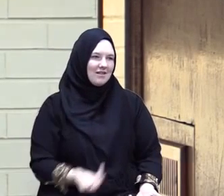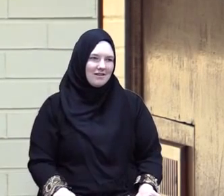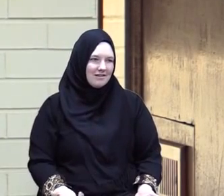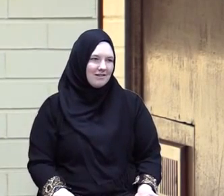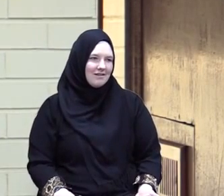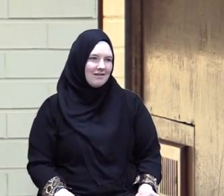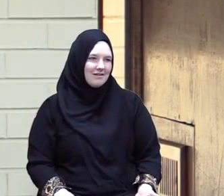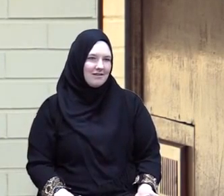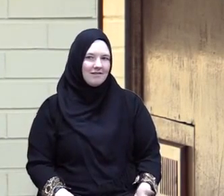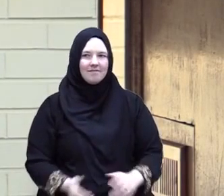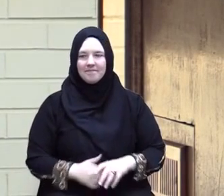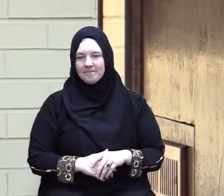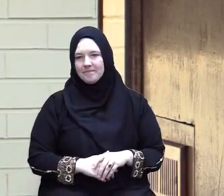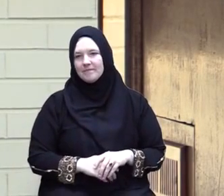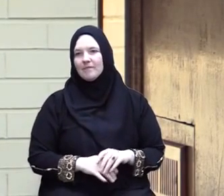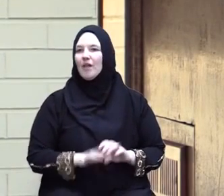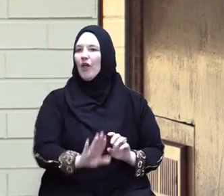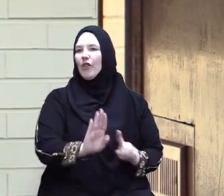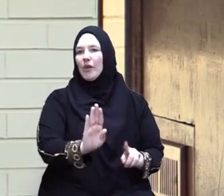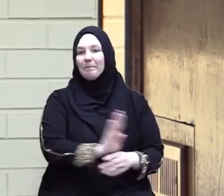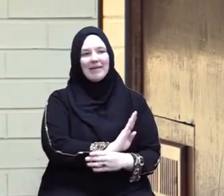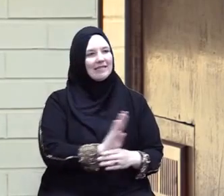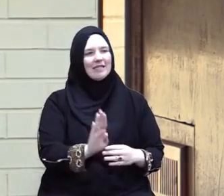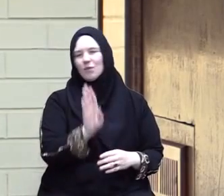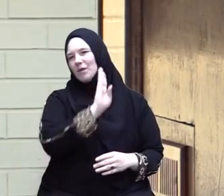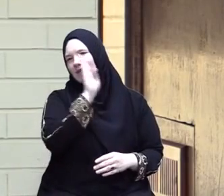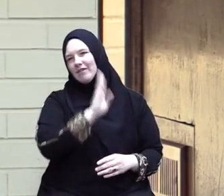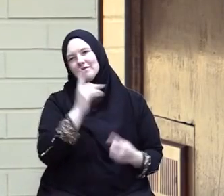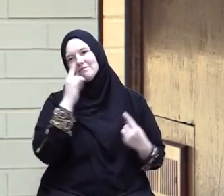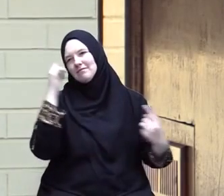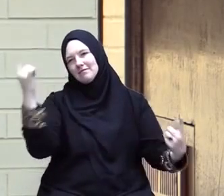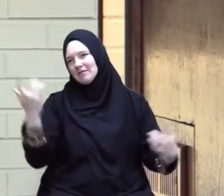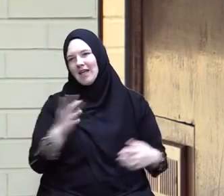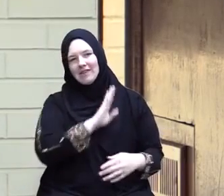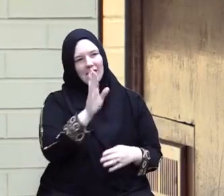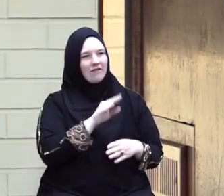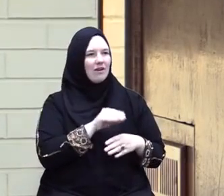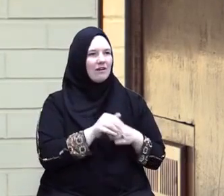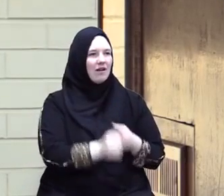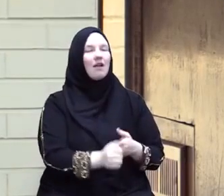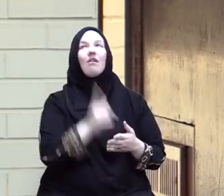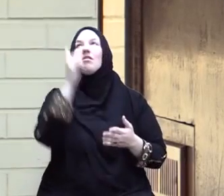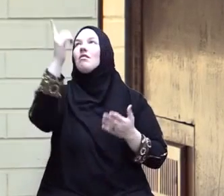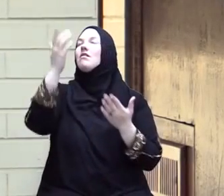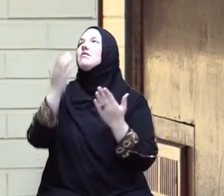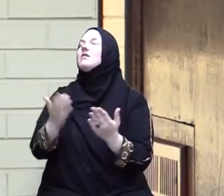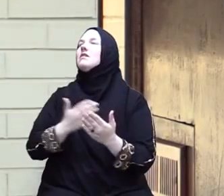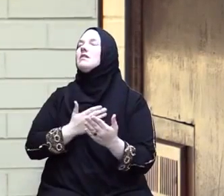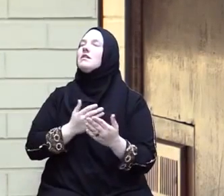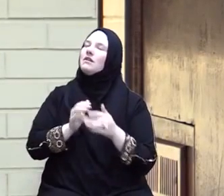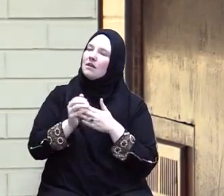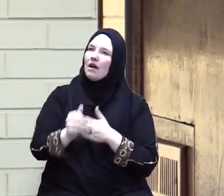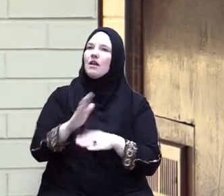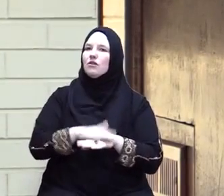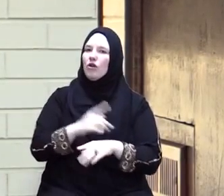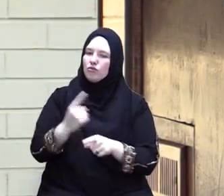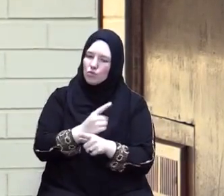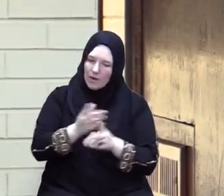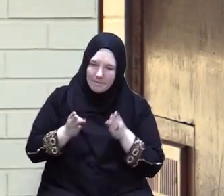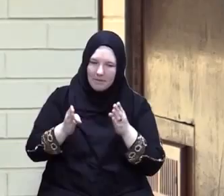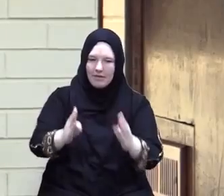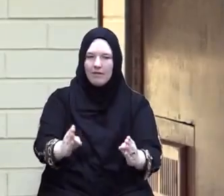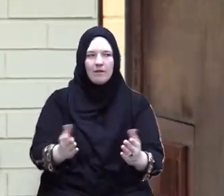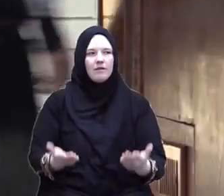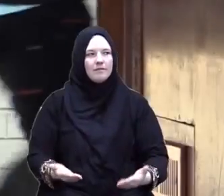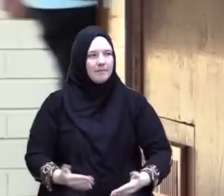تِجَارَتُهُمْ وَمَا كَانُوا مُهْتَدِينَ. Their business never made profit and they were never guided. May Allah guide us to the straight path.